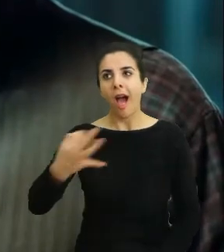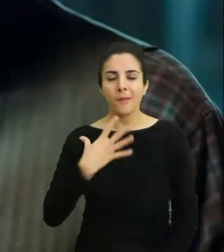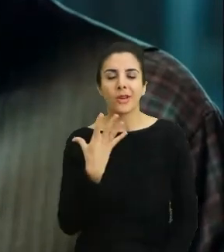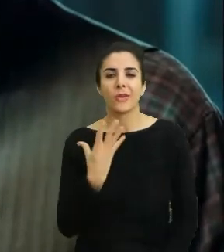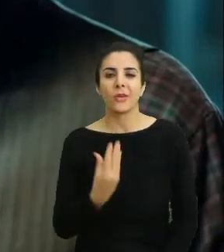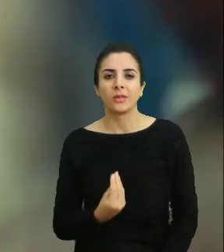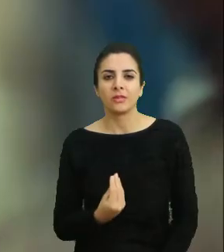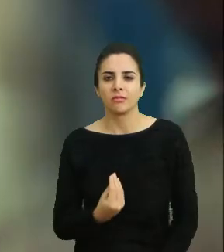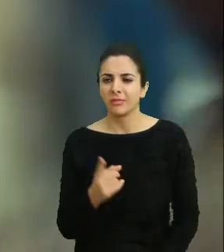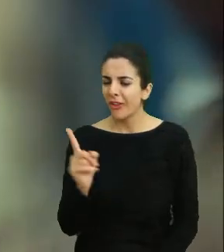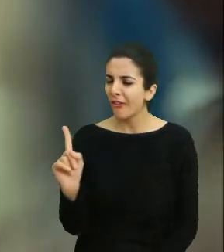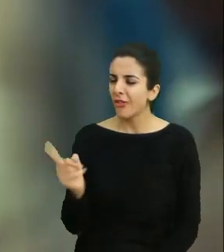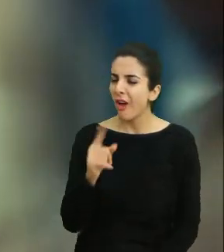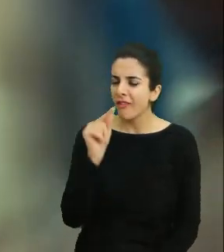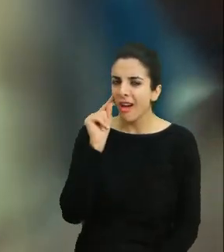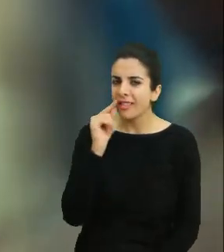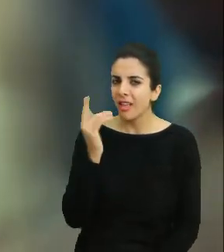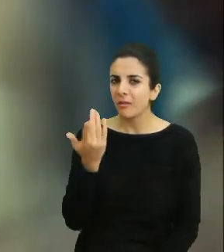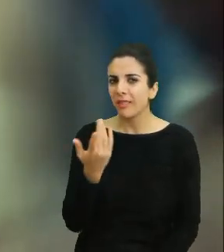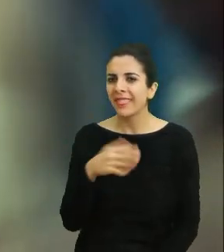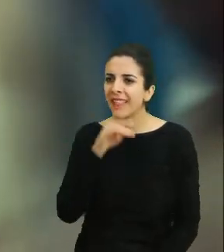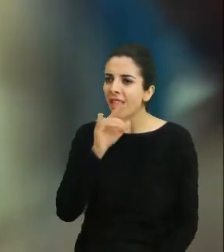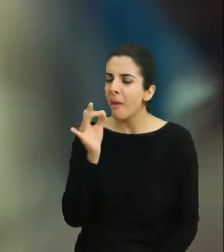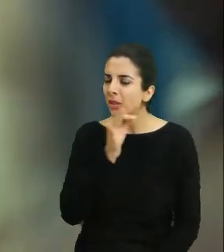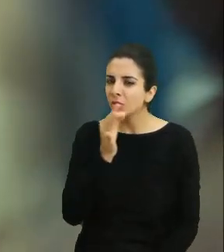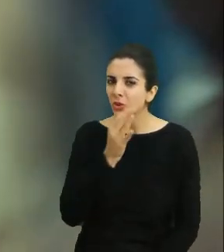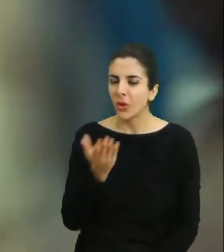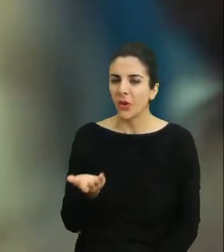seni. Alem adamsın vallahi. Rahmetli dede gibi.